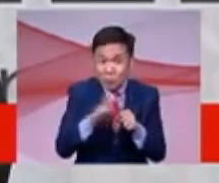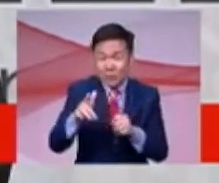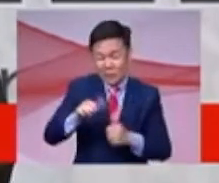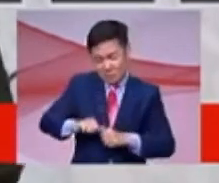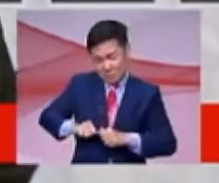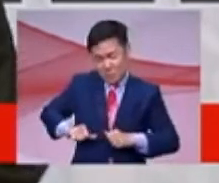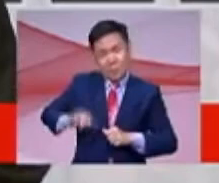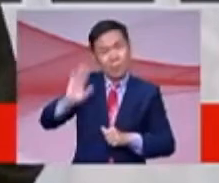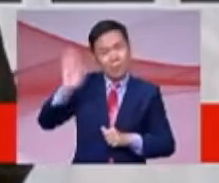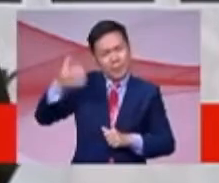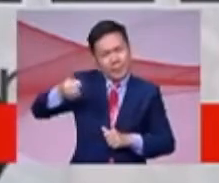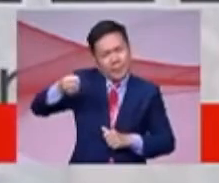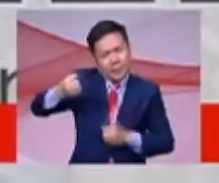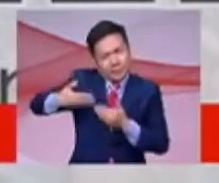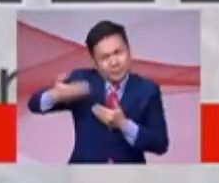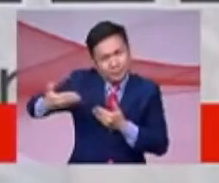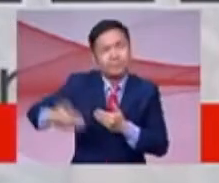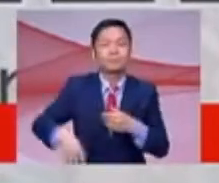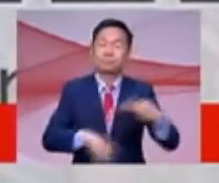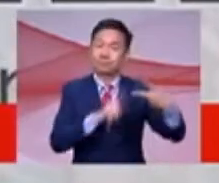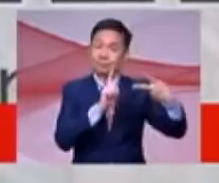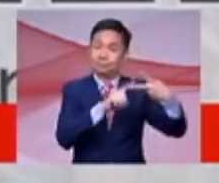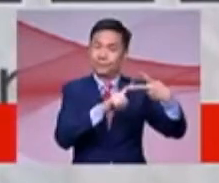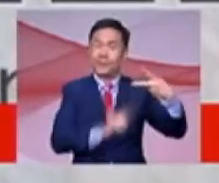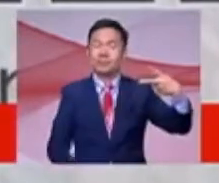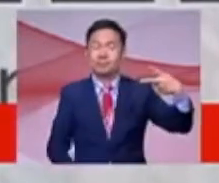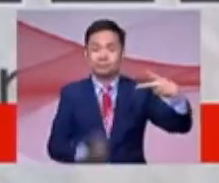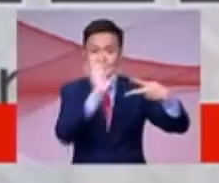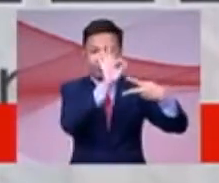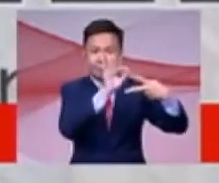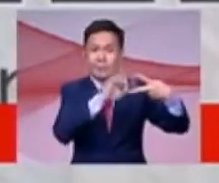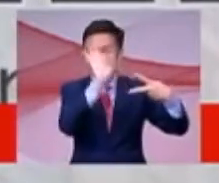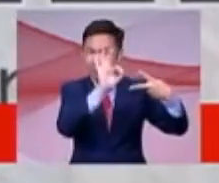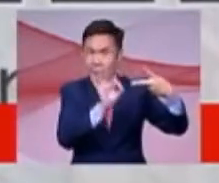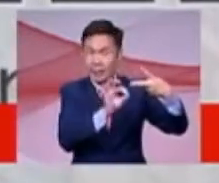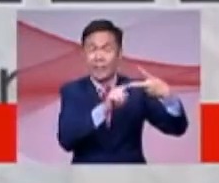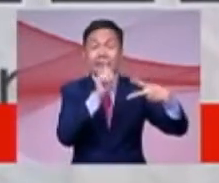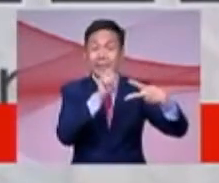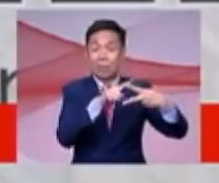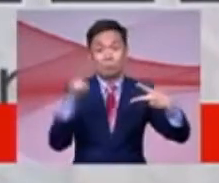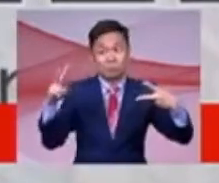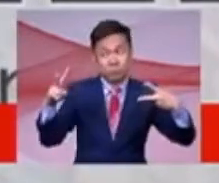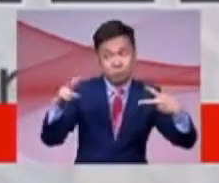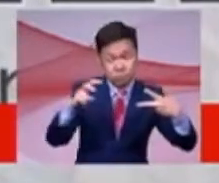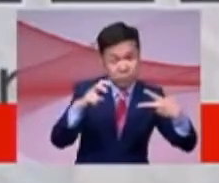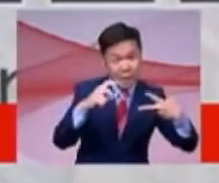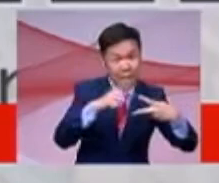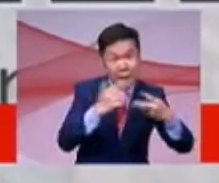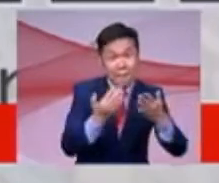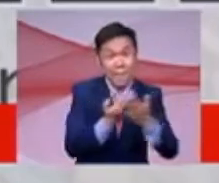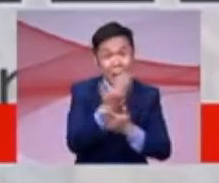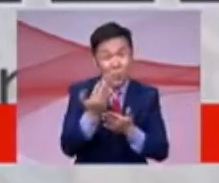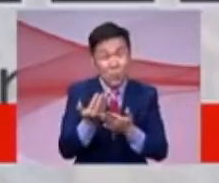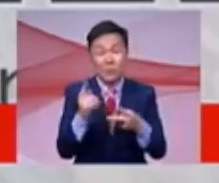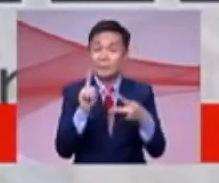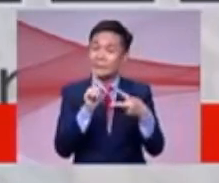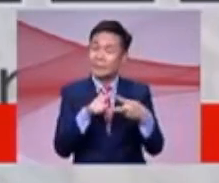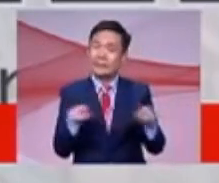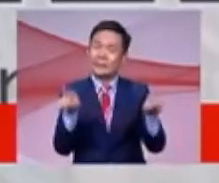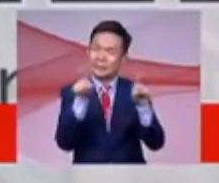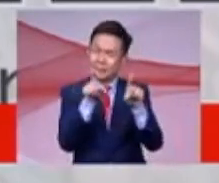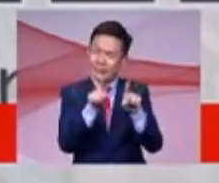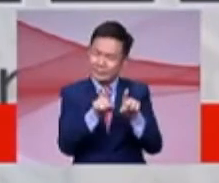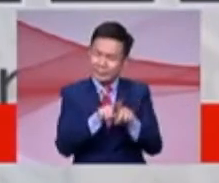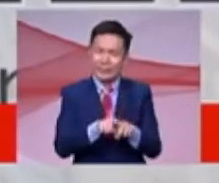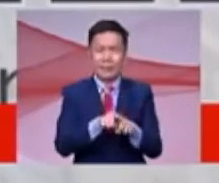soalan tersebut. Jadi kalau kita lihat, walaupun kita ada strain yang baru, tindakan kita masih menggunakan kaedah